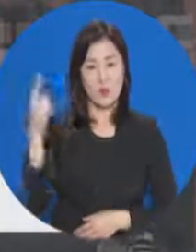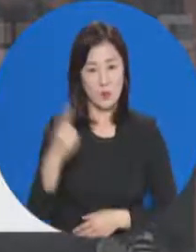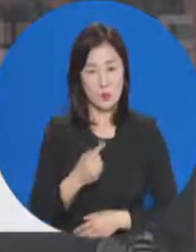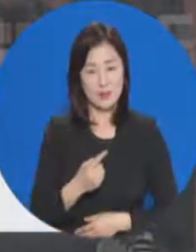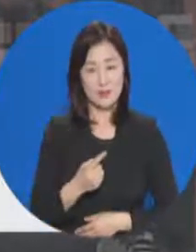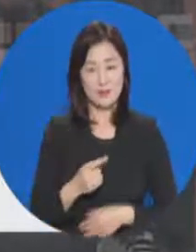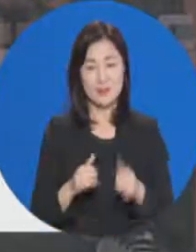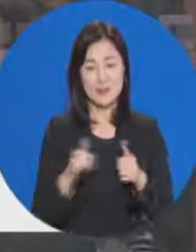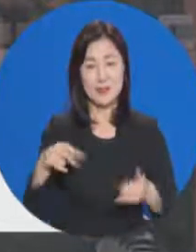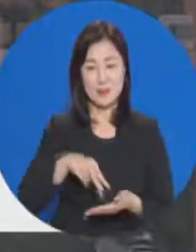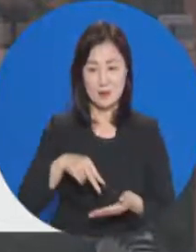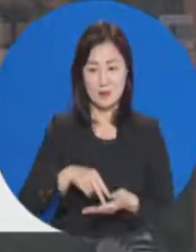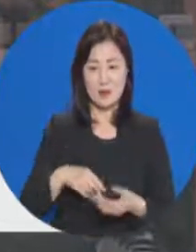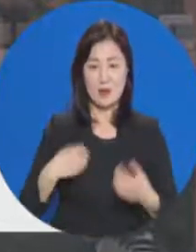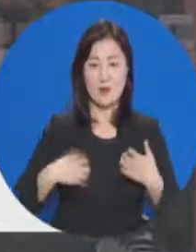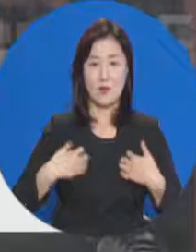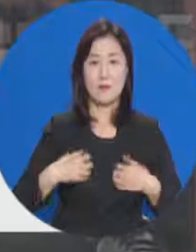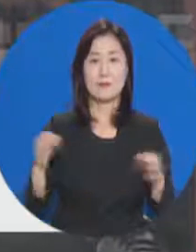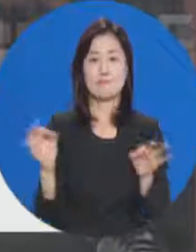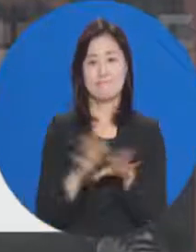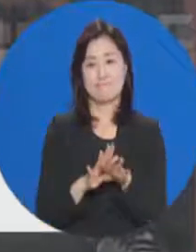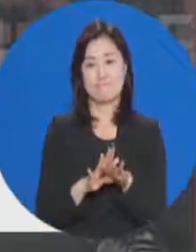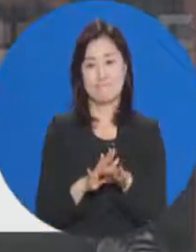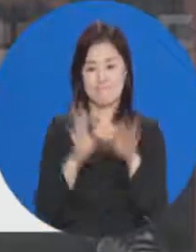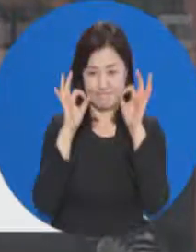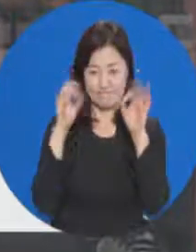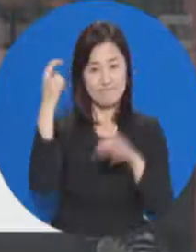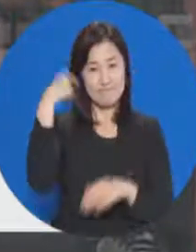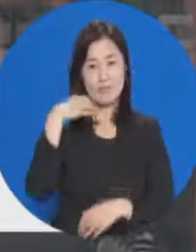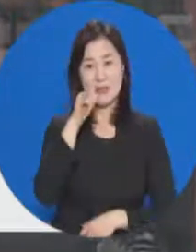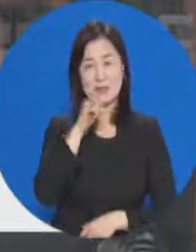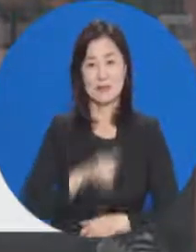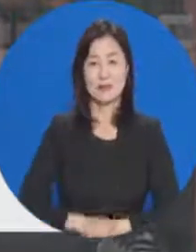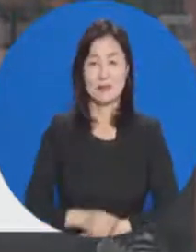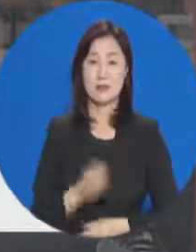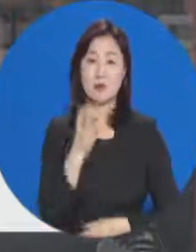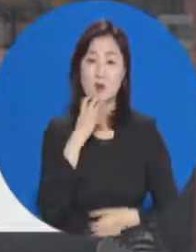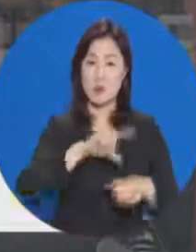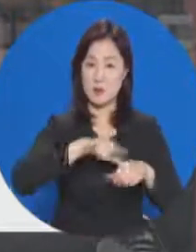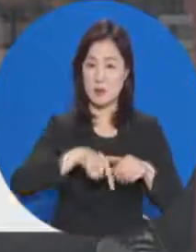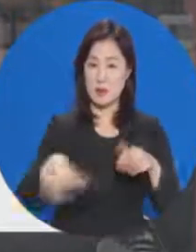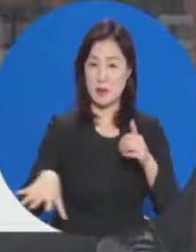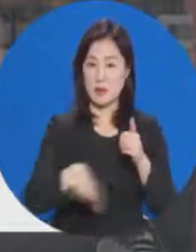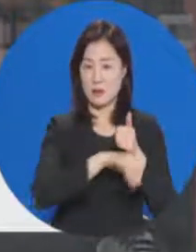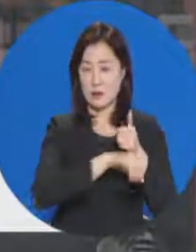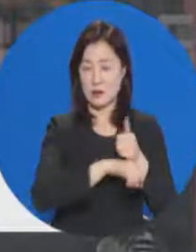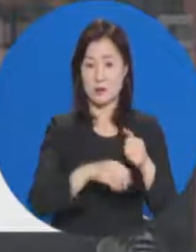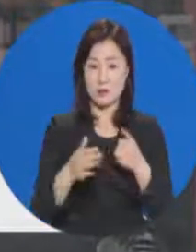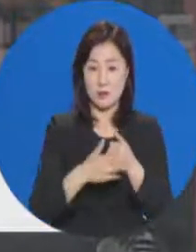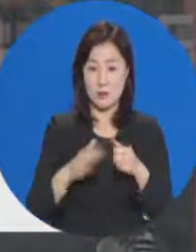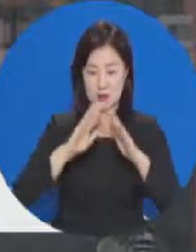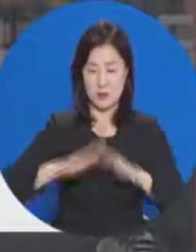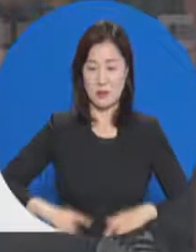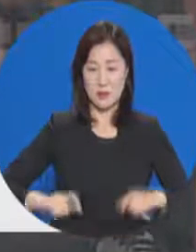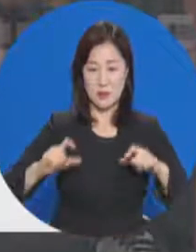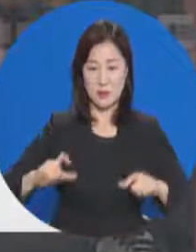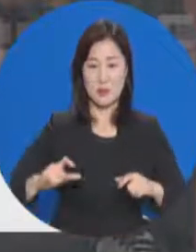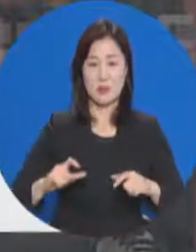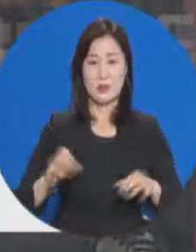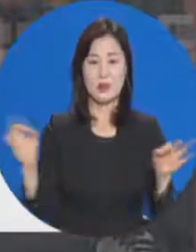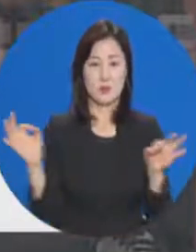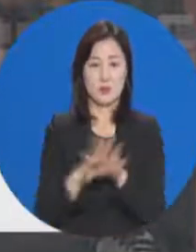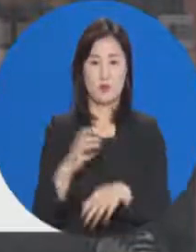활기 잃은 고향을 만나셨을 겁니다. 수도권이 거대 블랙홀로 작용하면서 전남 지역 상당수가 소멸 위험 지역으로